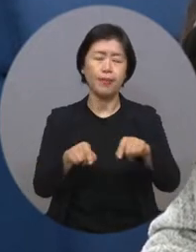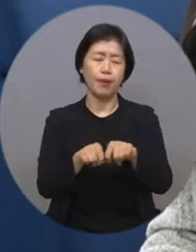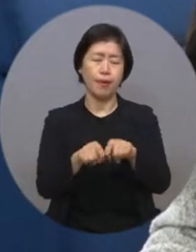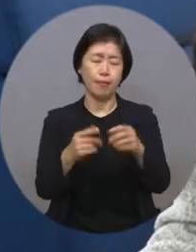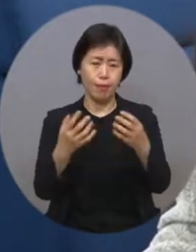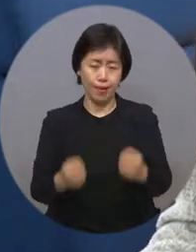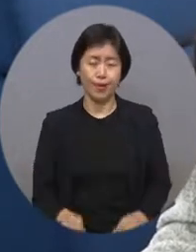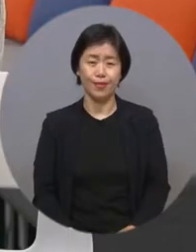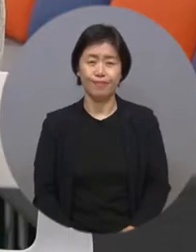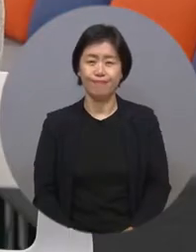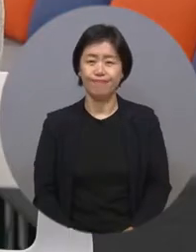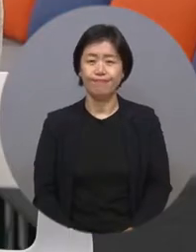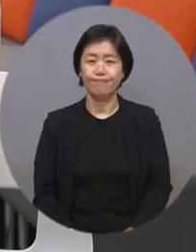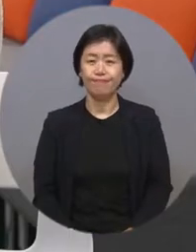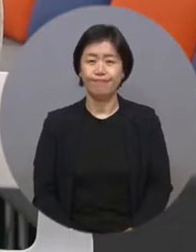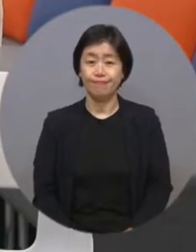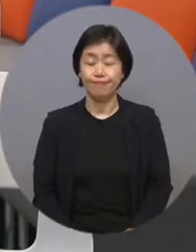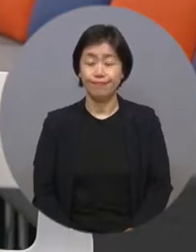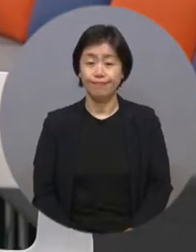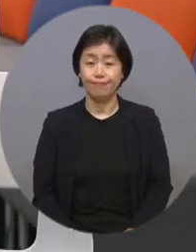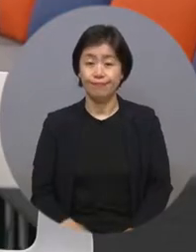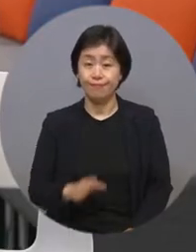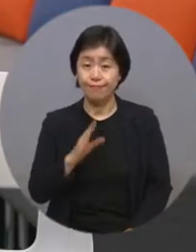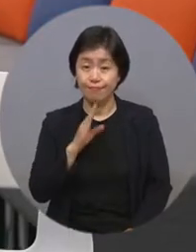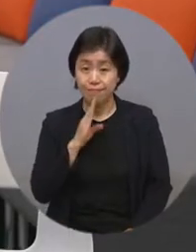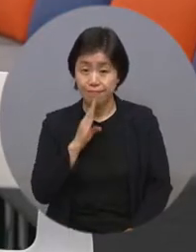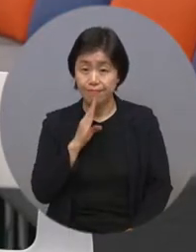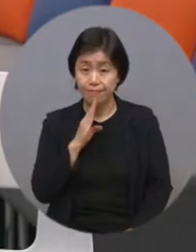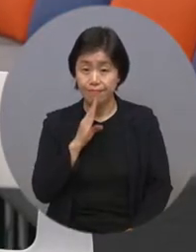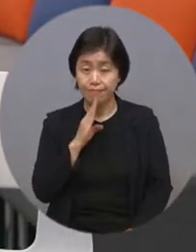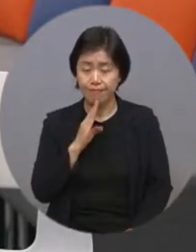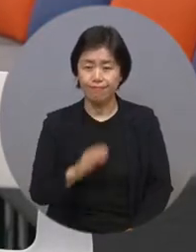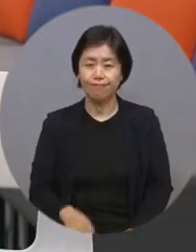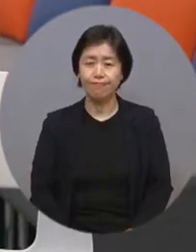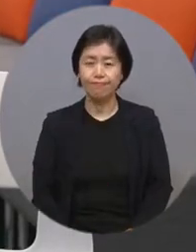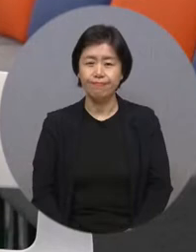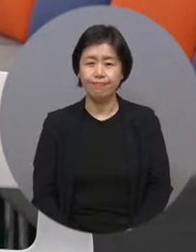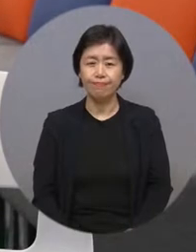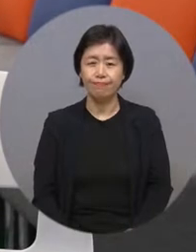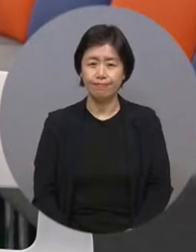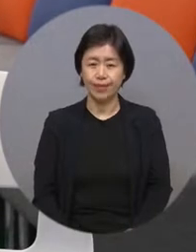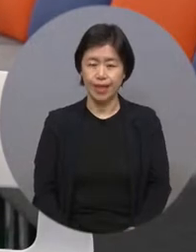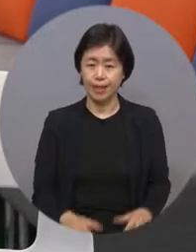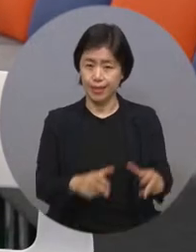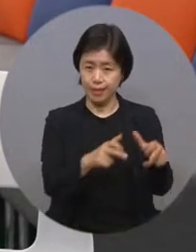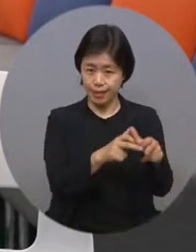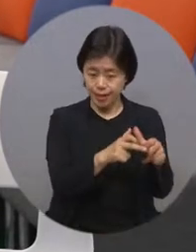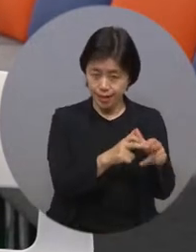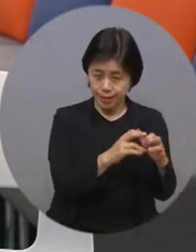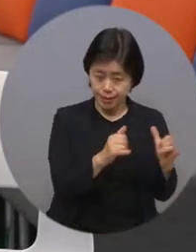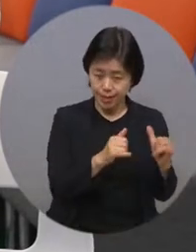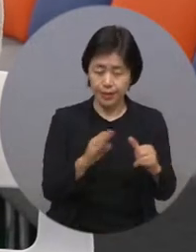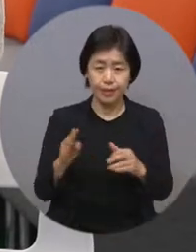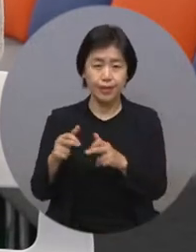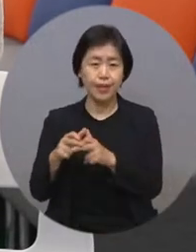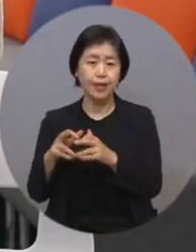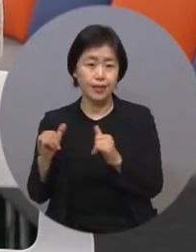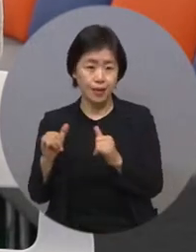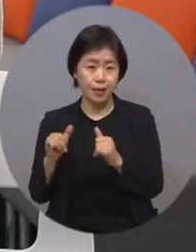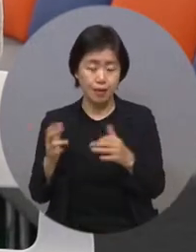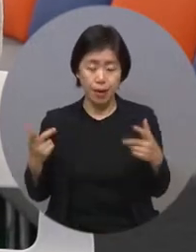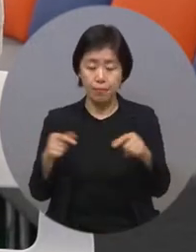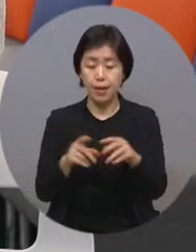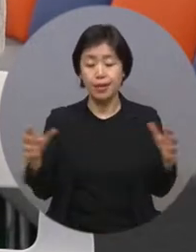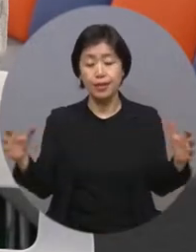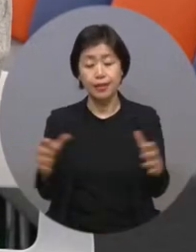그러더라고요. 그러면 실제로 이제 이렇게 바로 앞에서 장애인분들과 비장애인분들이 함께 일하시는 것을